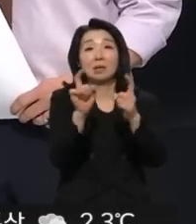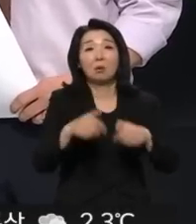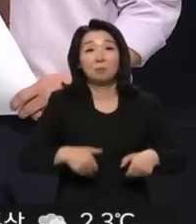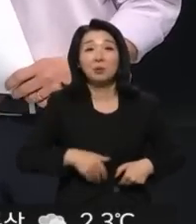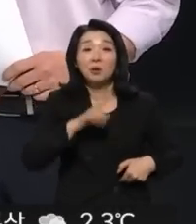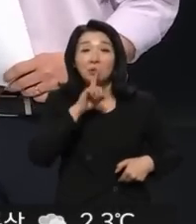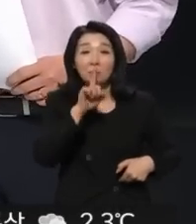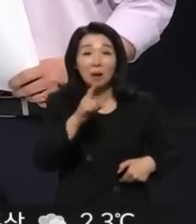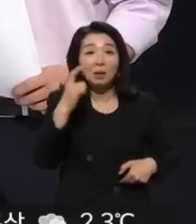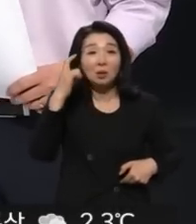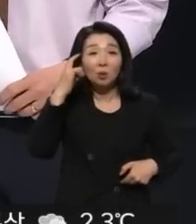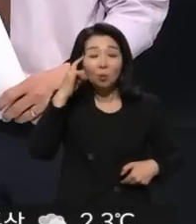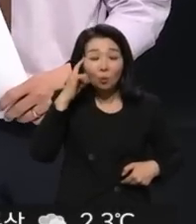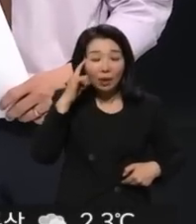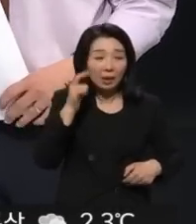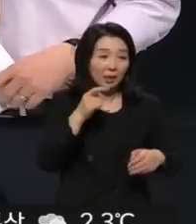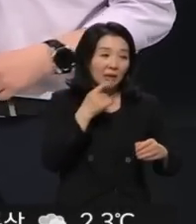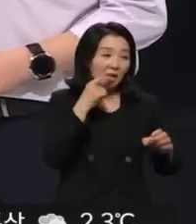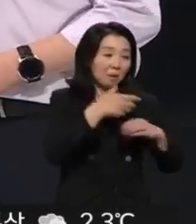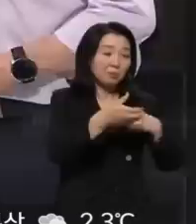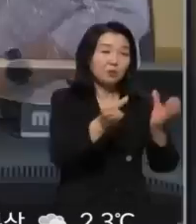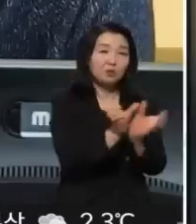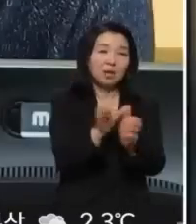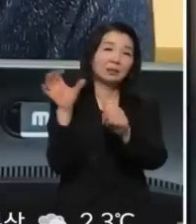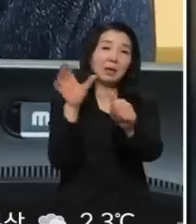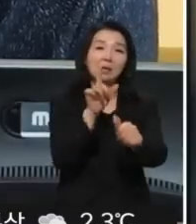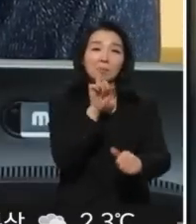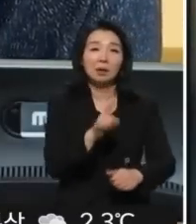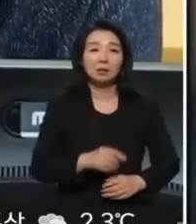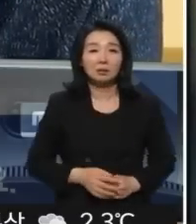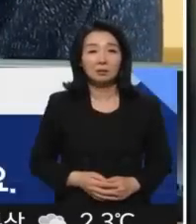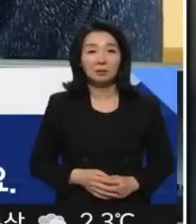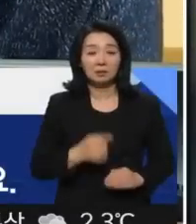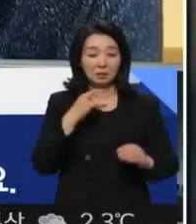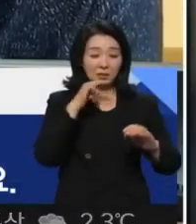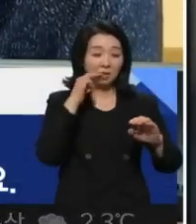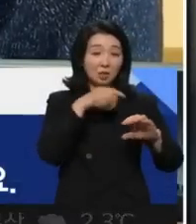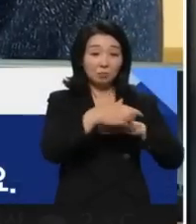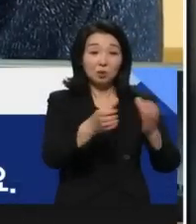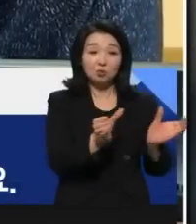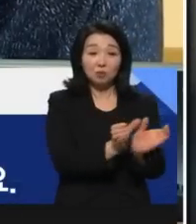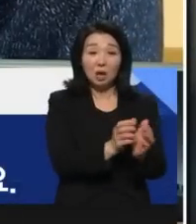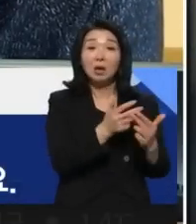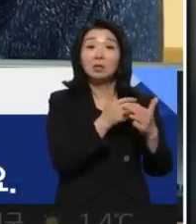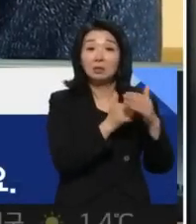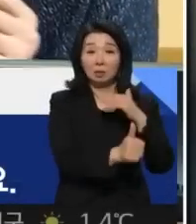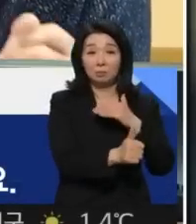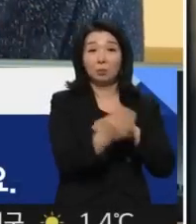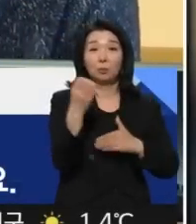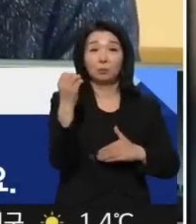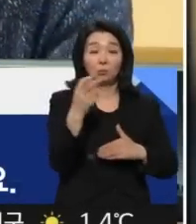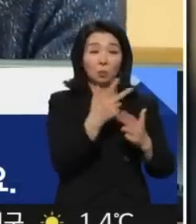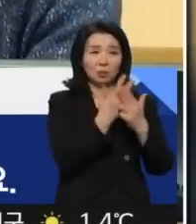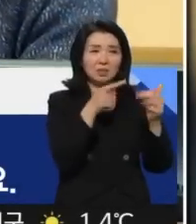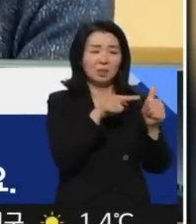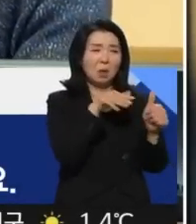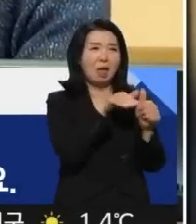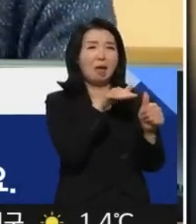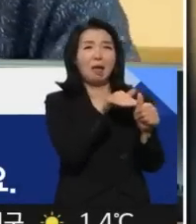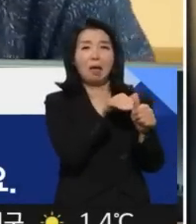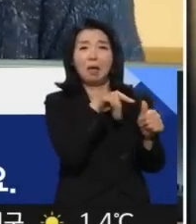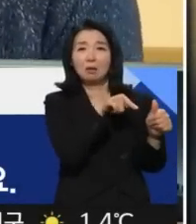명백한 야당 탄압이라는 겁니다. 우리 민주당의 사실 대표이고 이재명을 흔들어대는